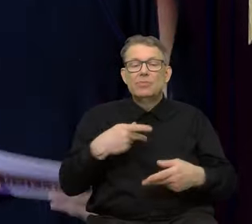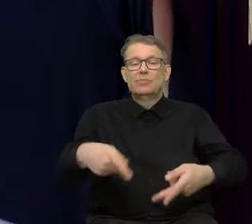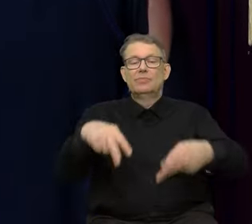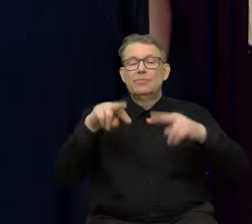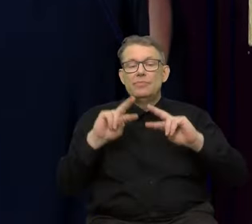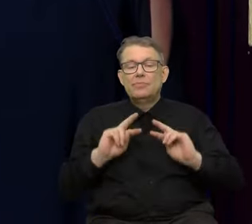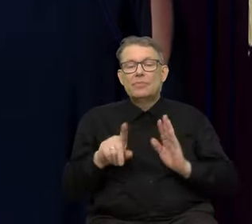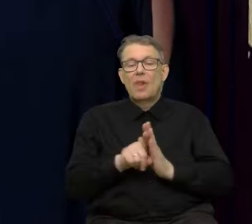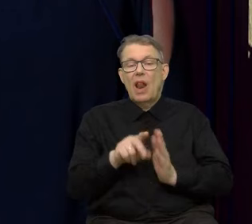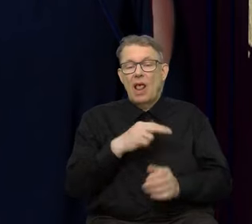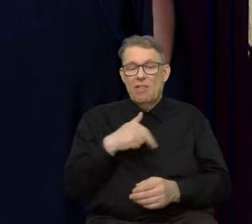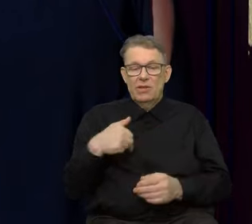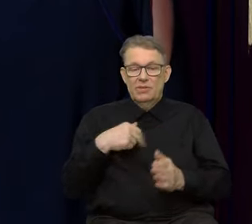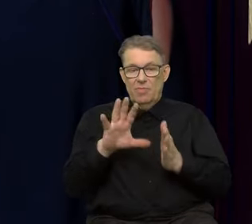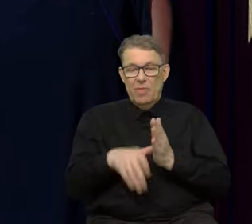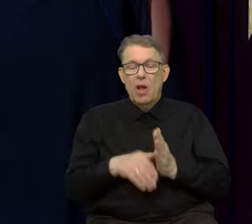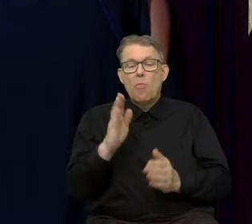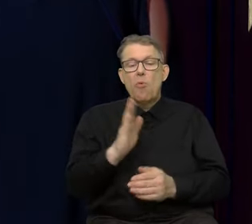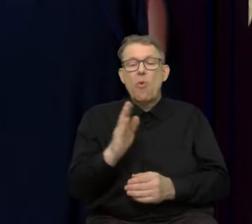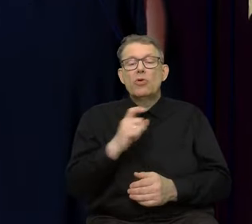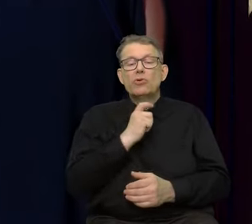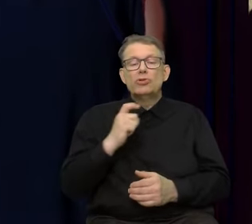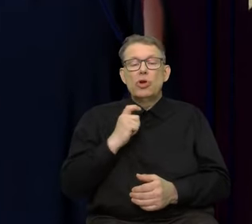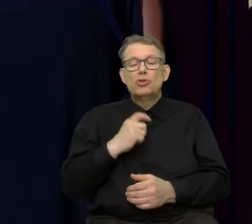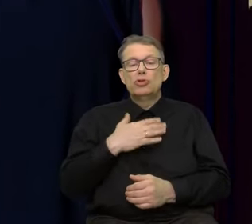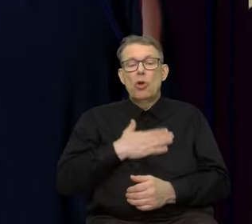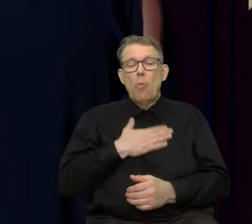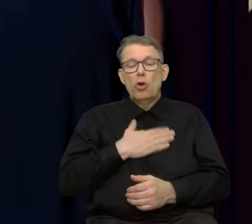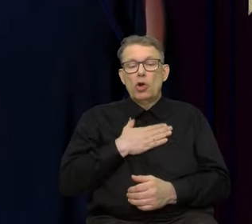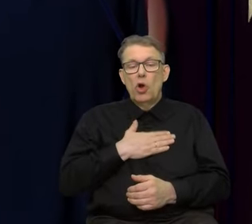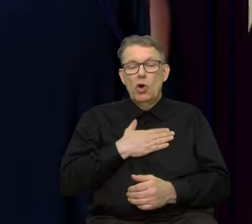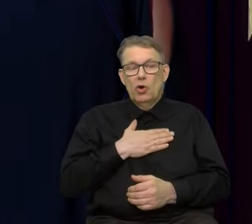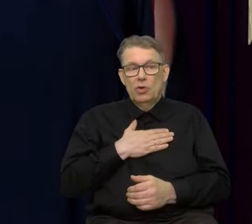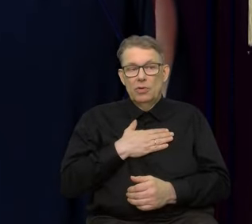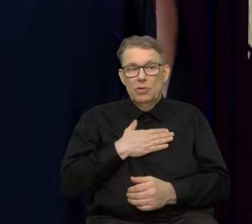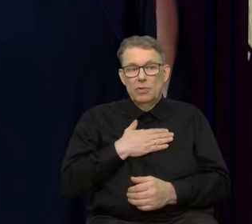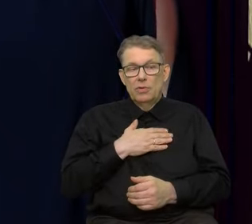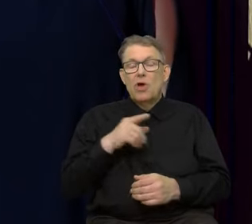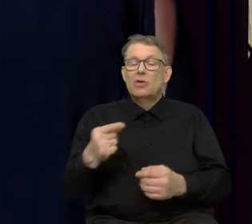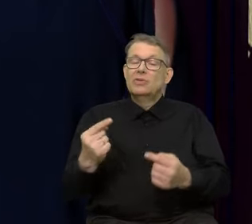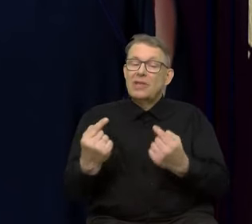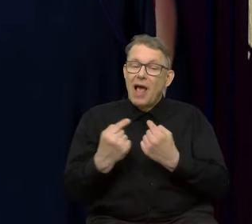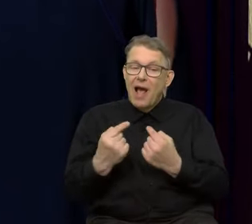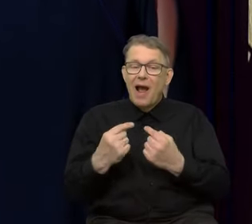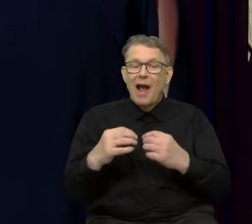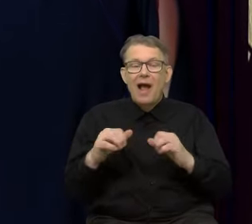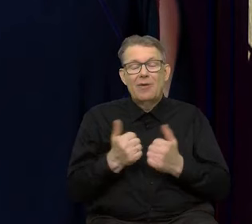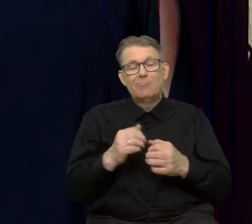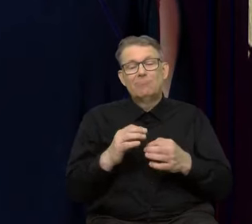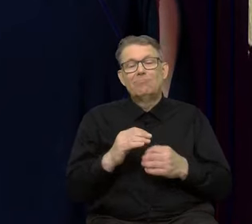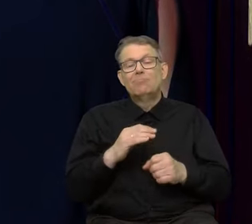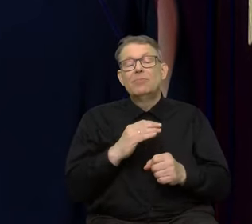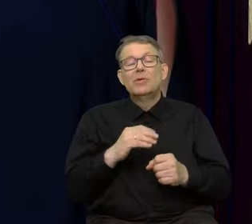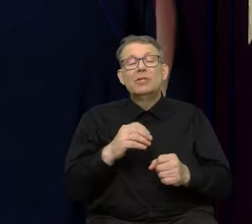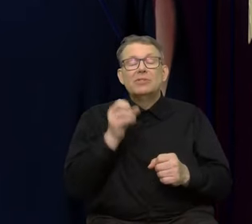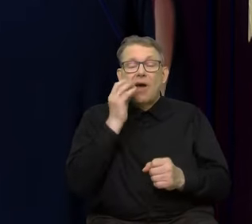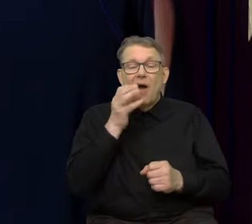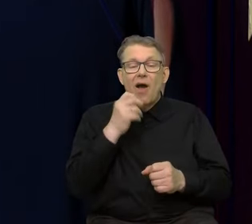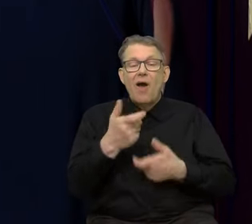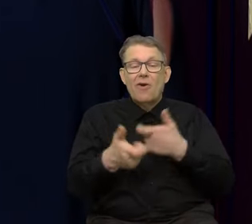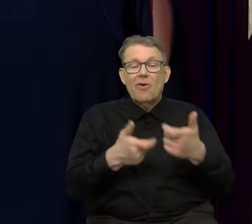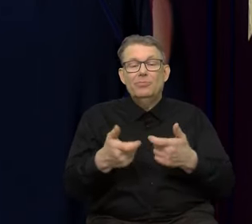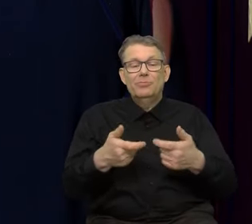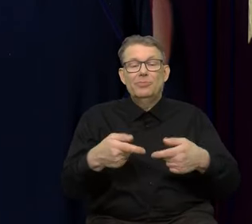w naszym mieście błogosławiony ksiądz Michał Sopoćko. Zachęcał do pełnienia na co dzień dzieł